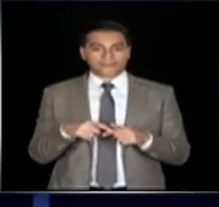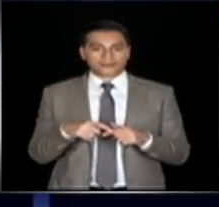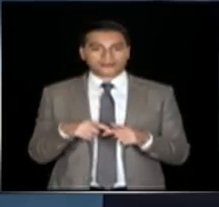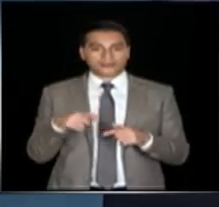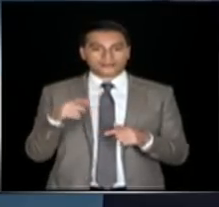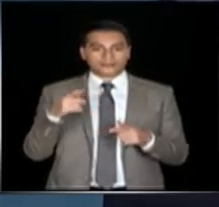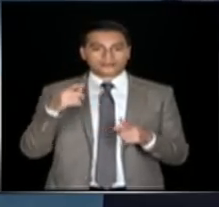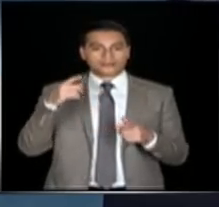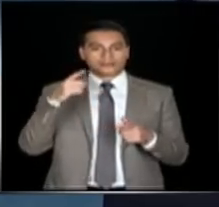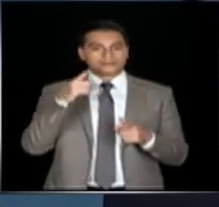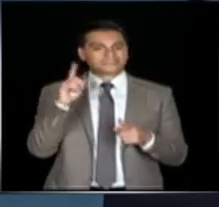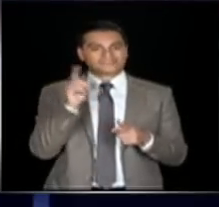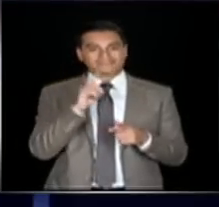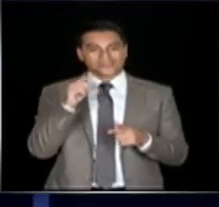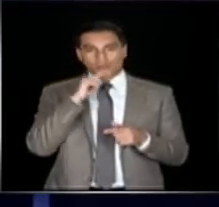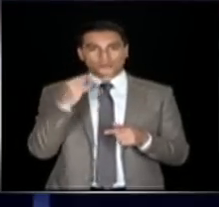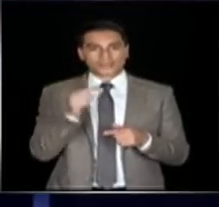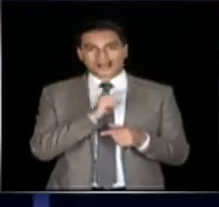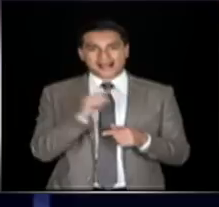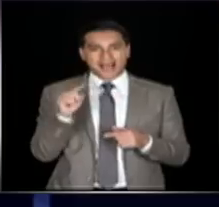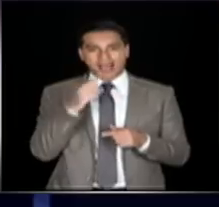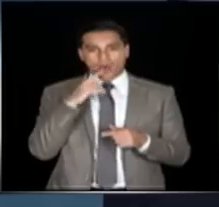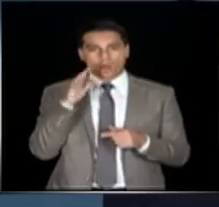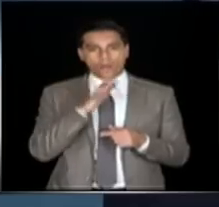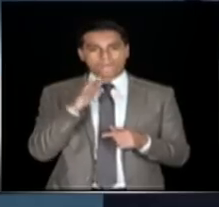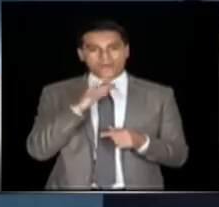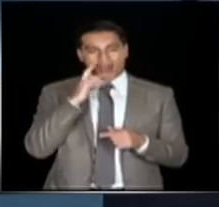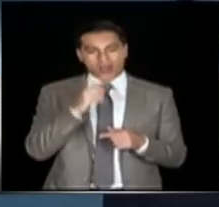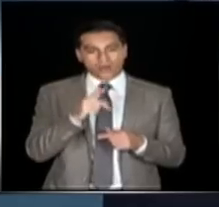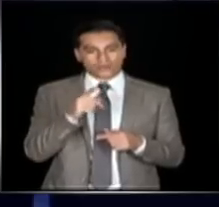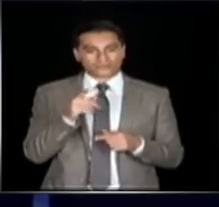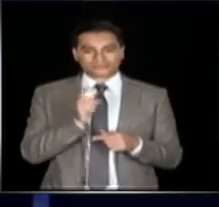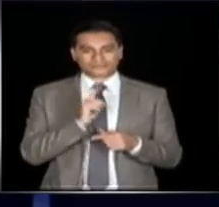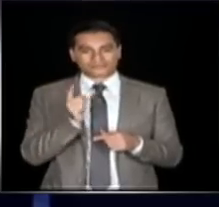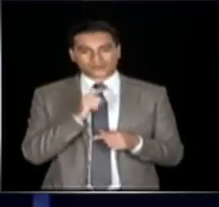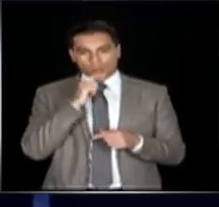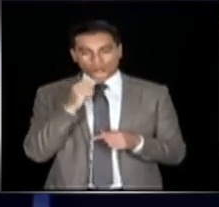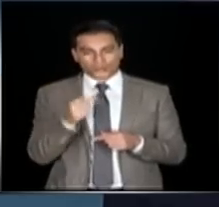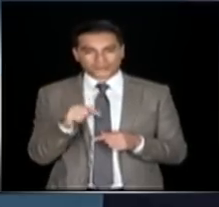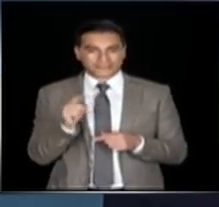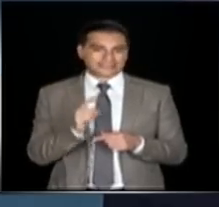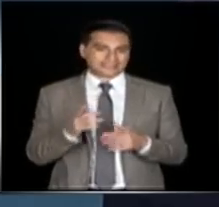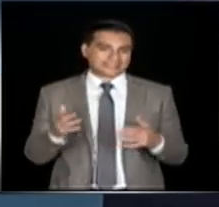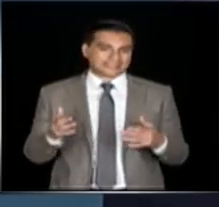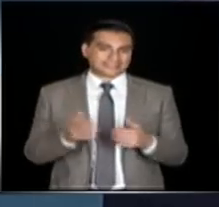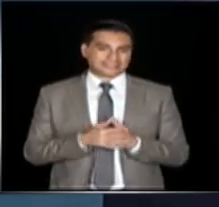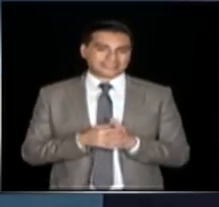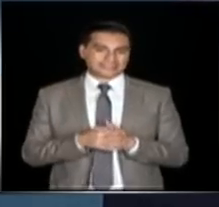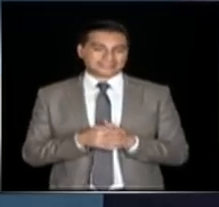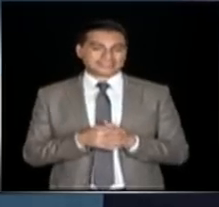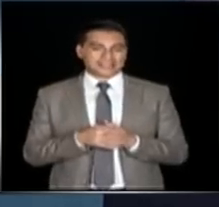ليه؟ لو روسيا مش هنقول أوروبية، لأن روسيا في كذا قارة. صح، كان